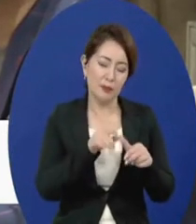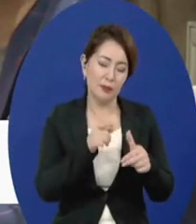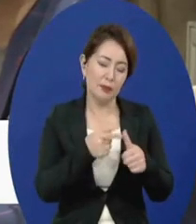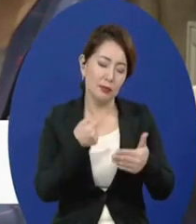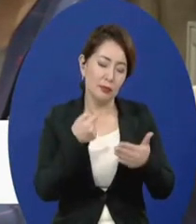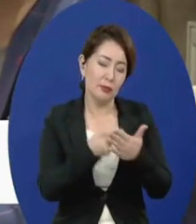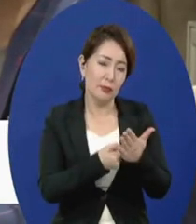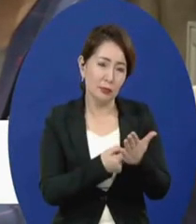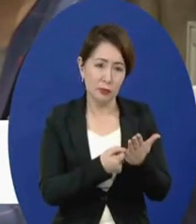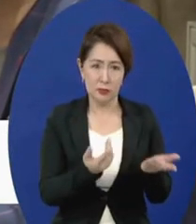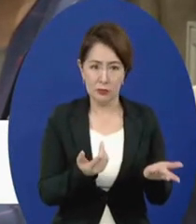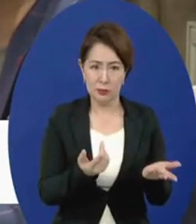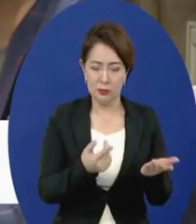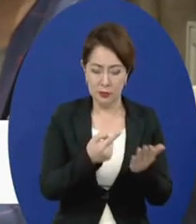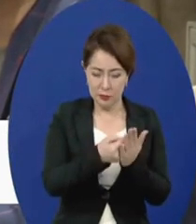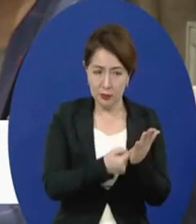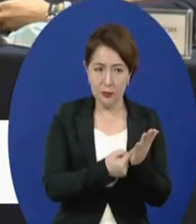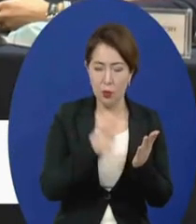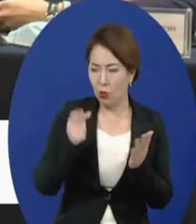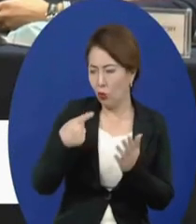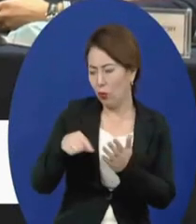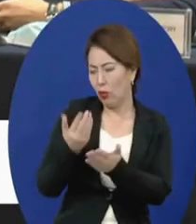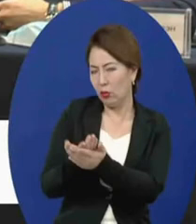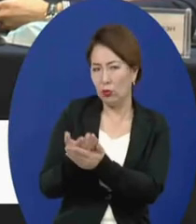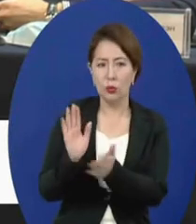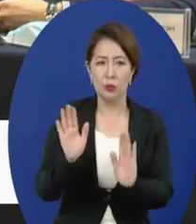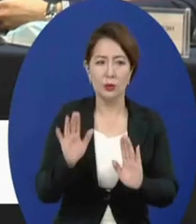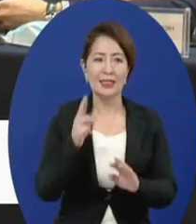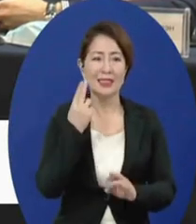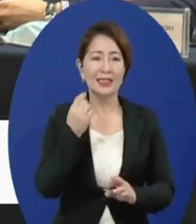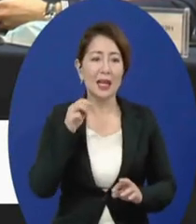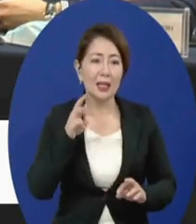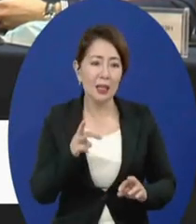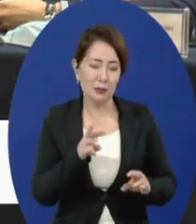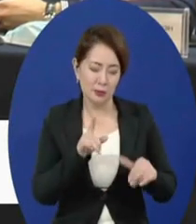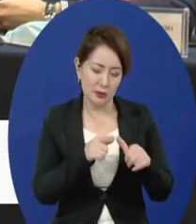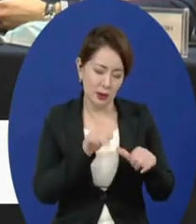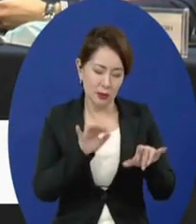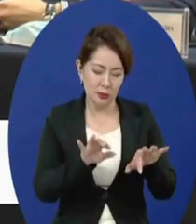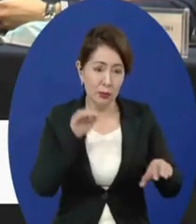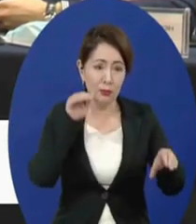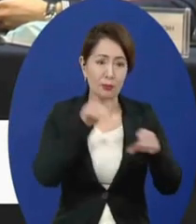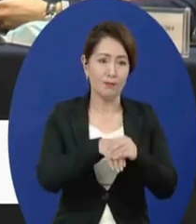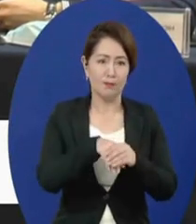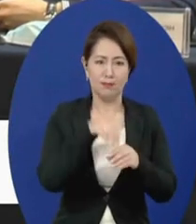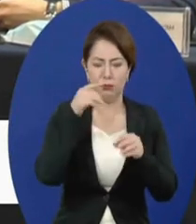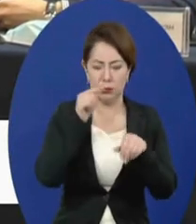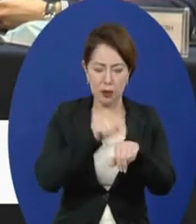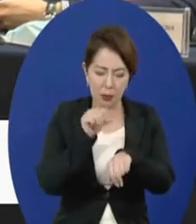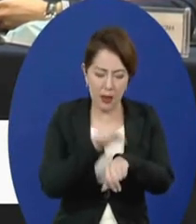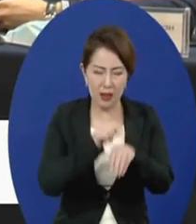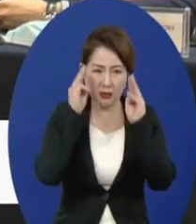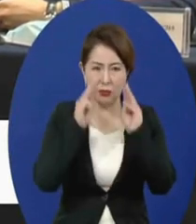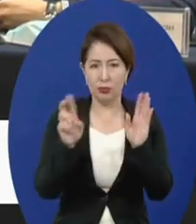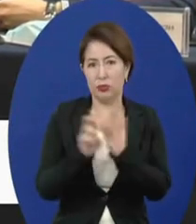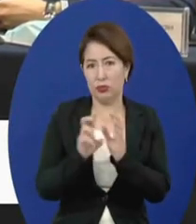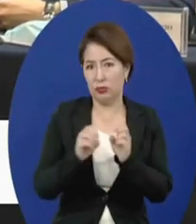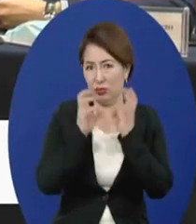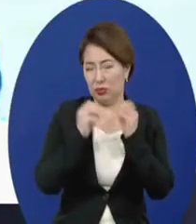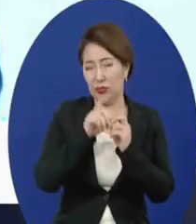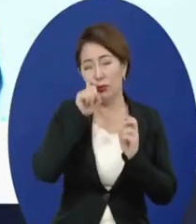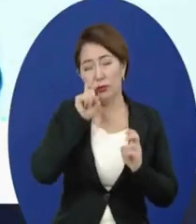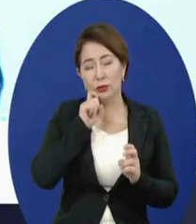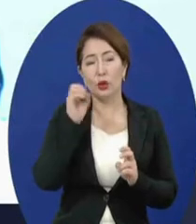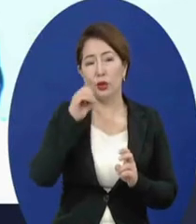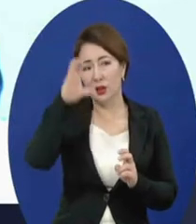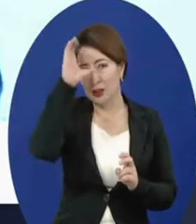Өөрөөр хэлбэл иргэд төрөөр үйлчлүүлэхдээ заавал хин нэгнийг цариачлахгүйгээр захимаар асуудлаа богино хугацаанд шийдэх боломжийг бүрдүүлэхийг хүсэж байгаагаа ерөнхий сайд